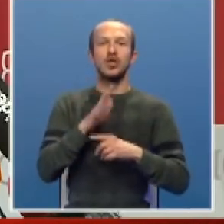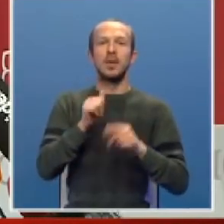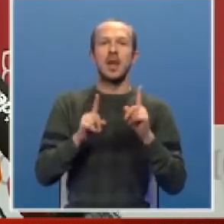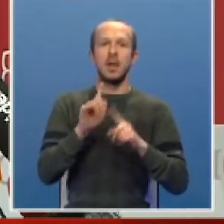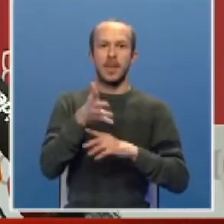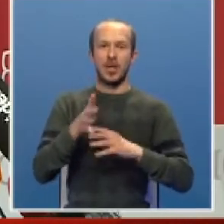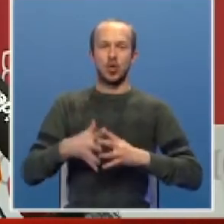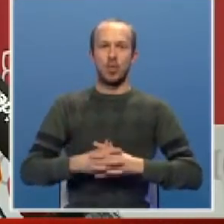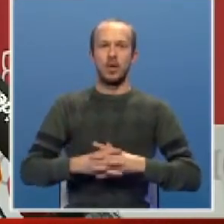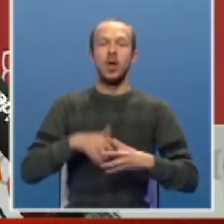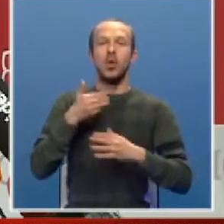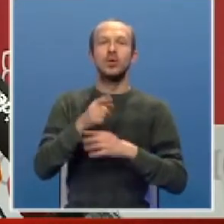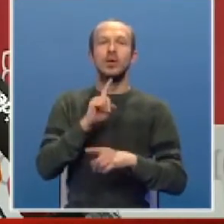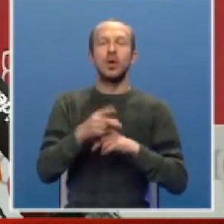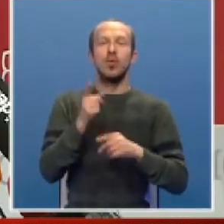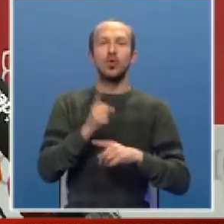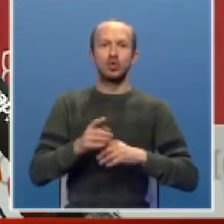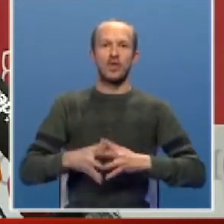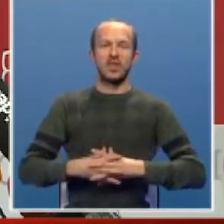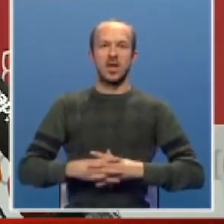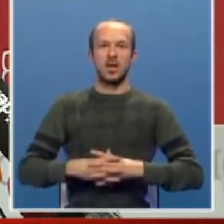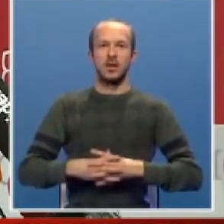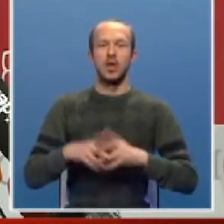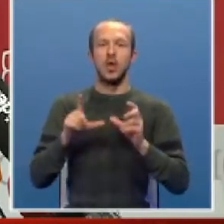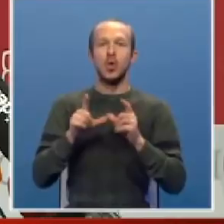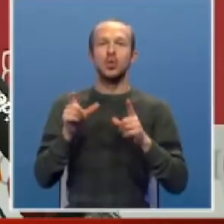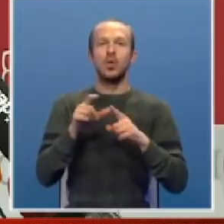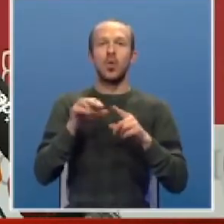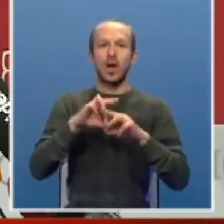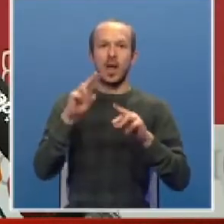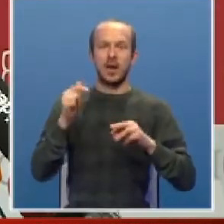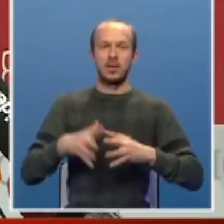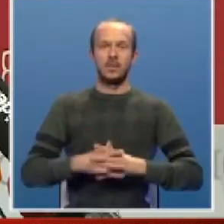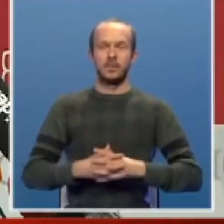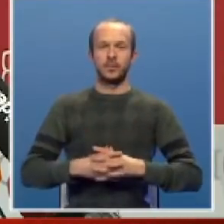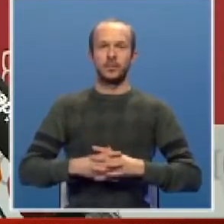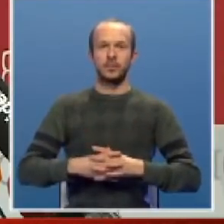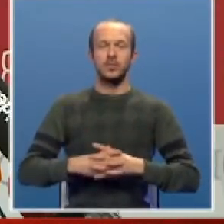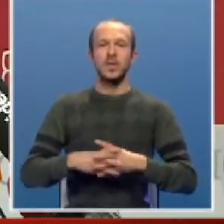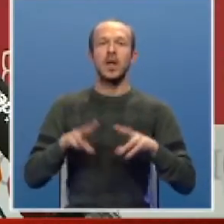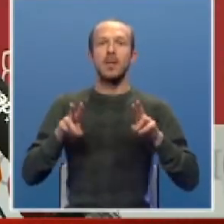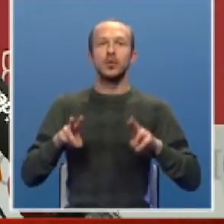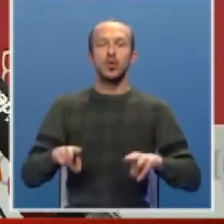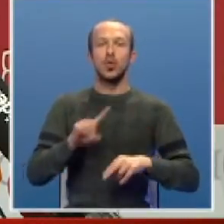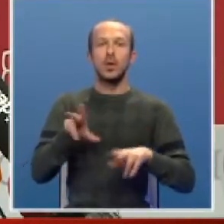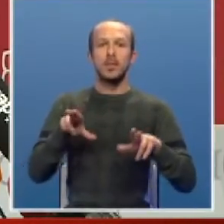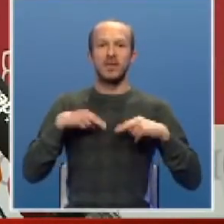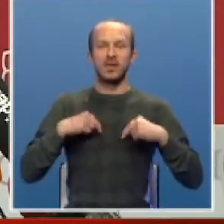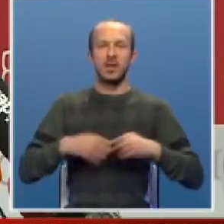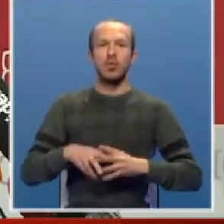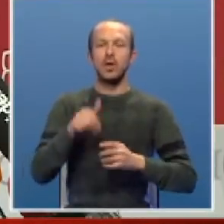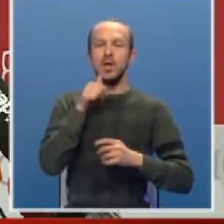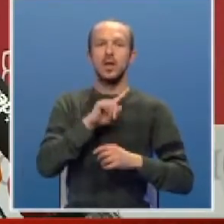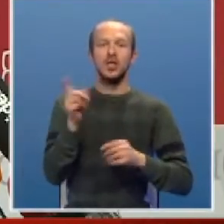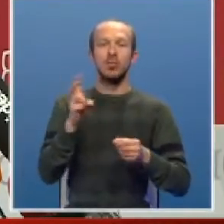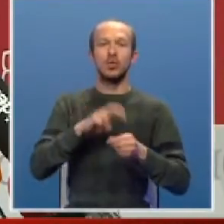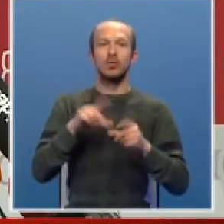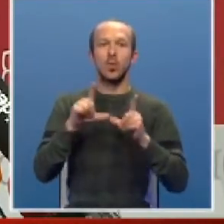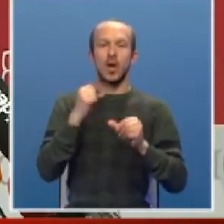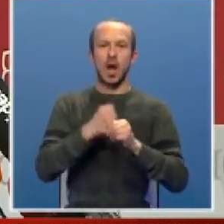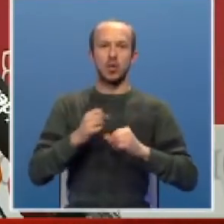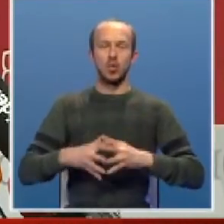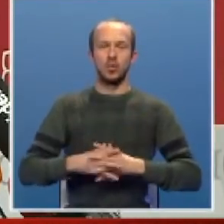petom, onda moramo odlučivati o statusu OHR. Tako da apsolutno ne prihvatamo i niti ćemo učestvovati u